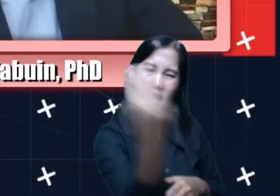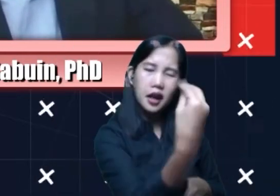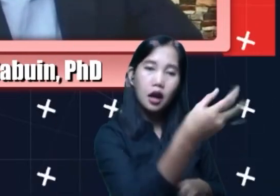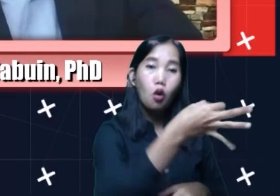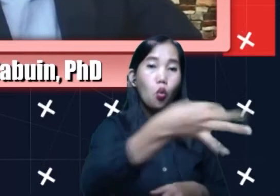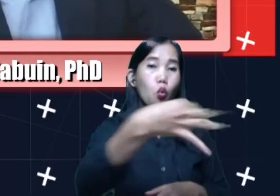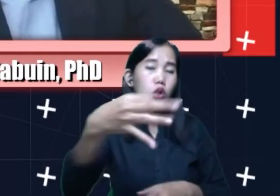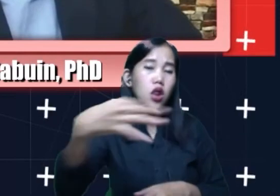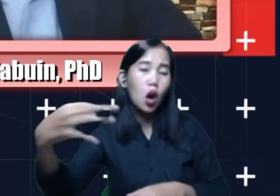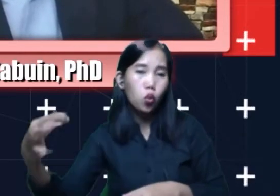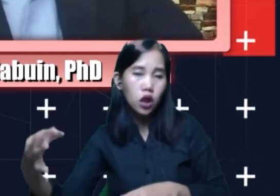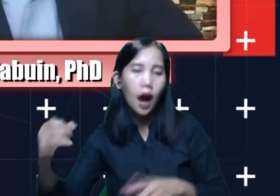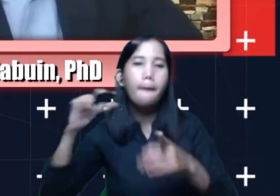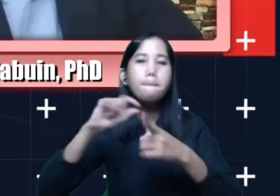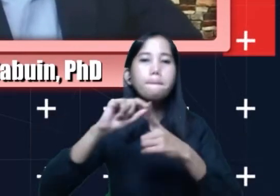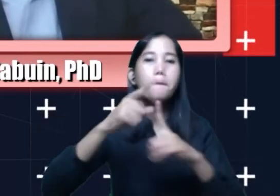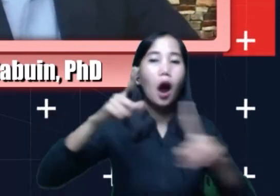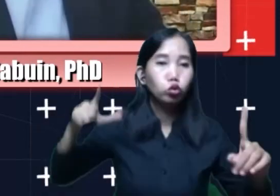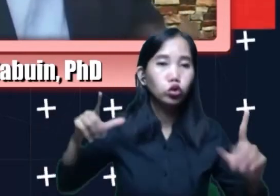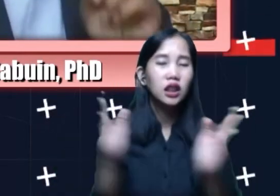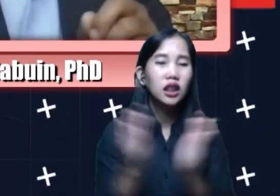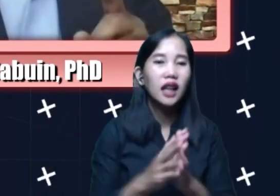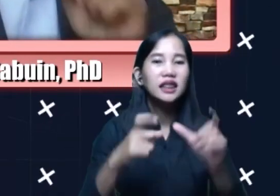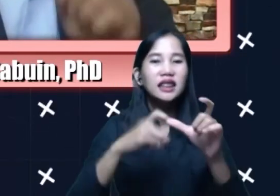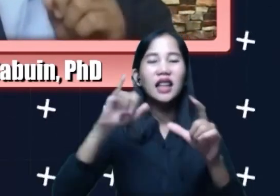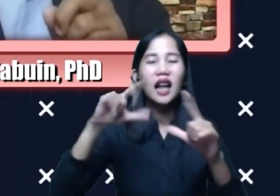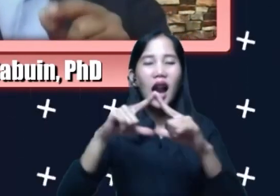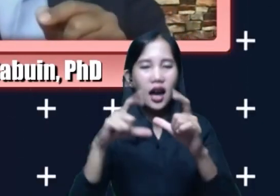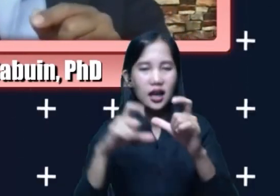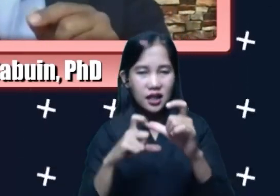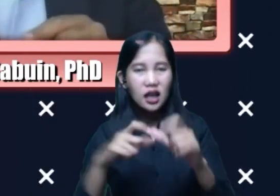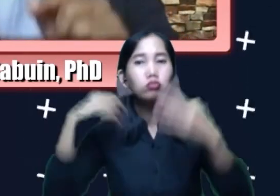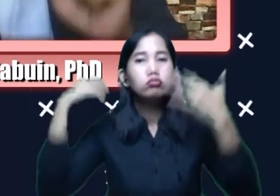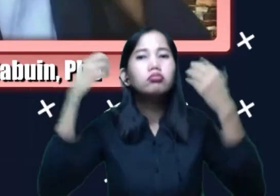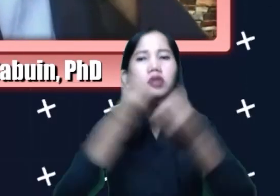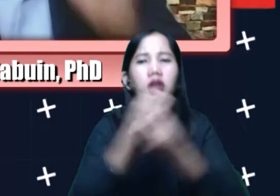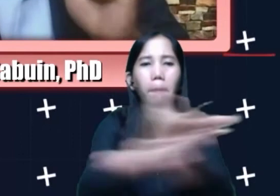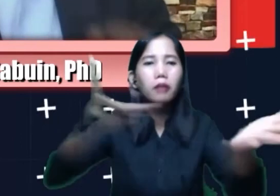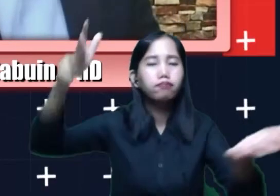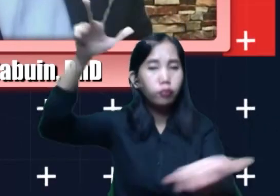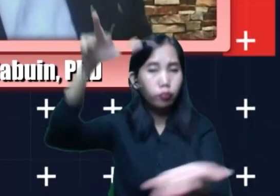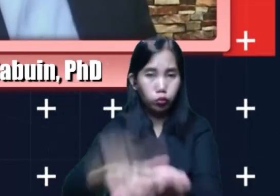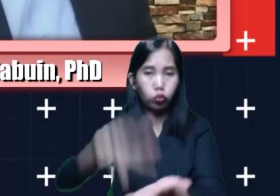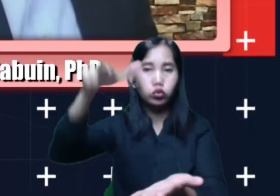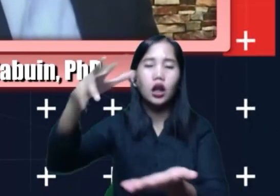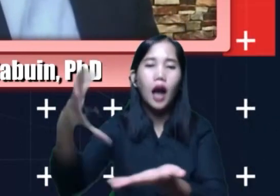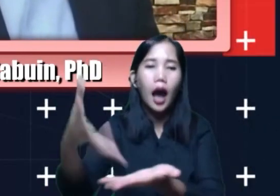para penatua di Yerusalem dengan pesan, perhatikan ini, dengan pesan supaya